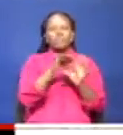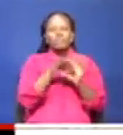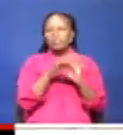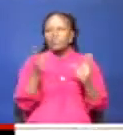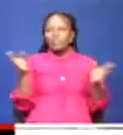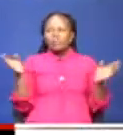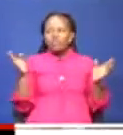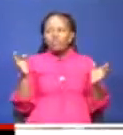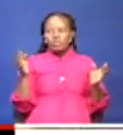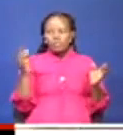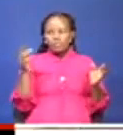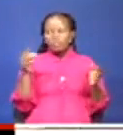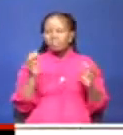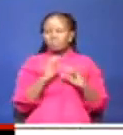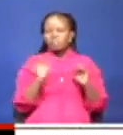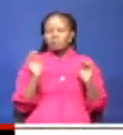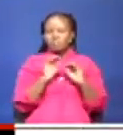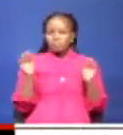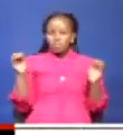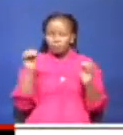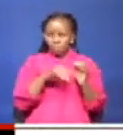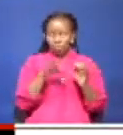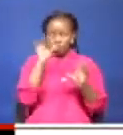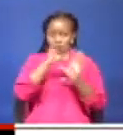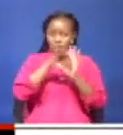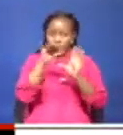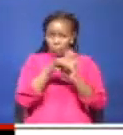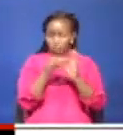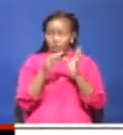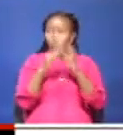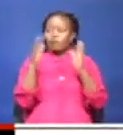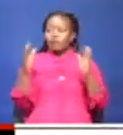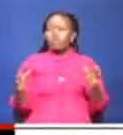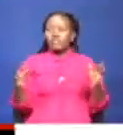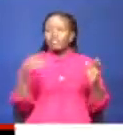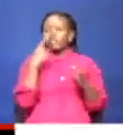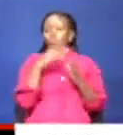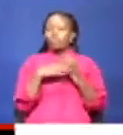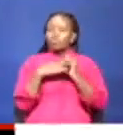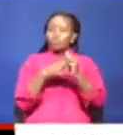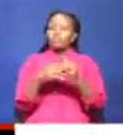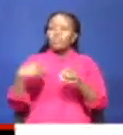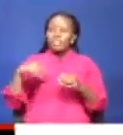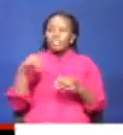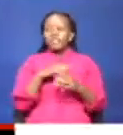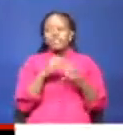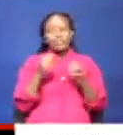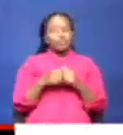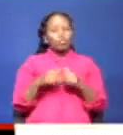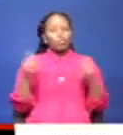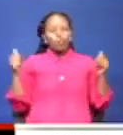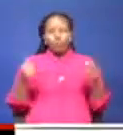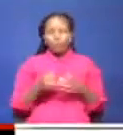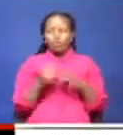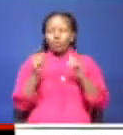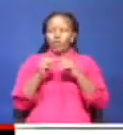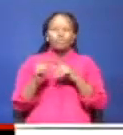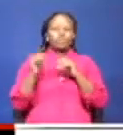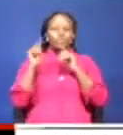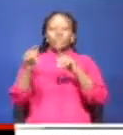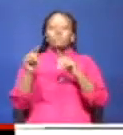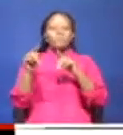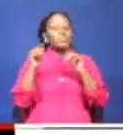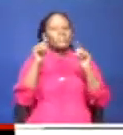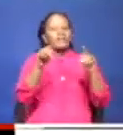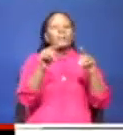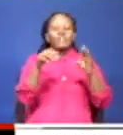hatuchagui, tunataka kuchagua yule kiongozi tunajua atatuongoza vizuri. They condemned all forms of electoral violence